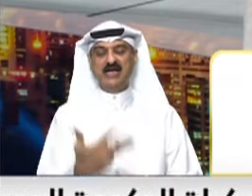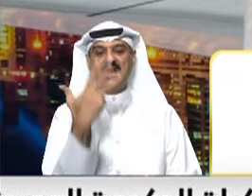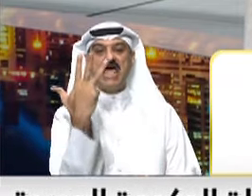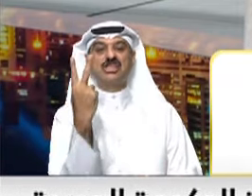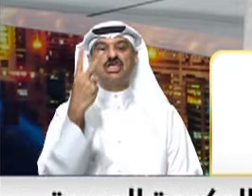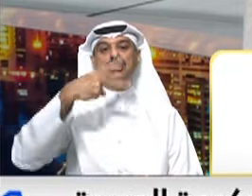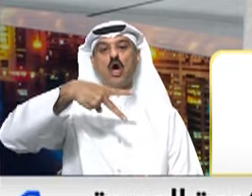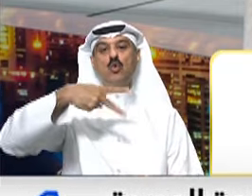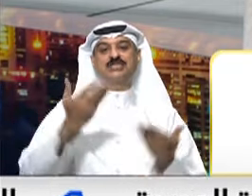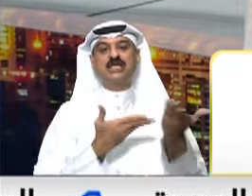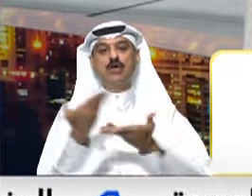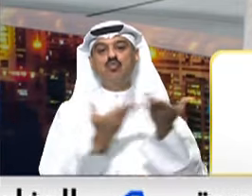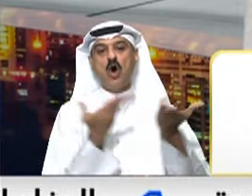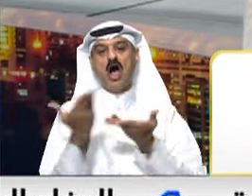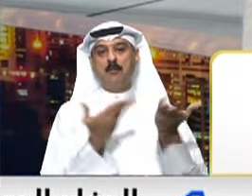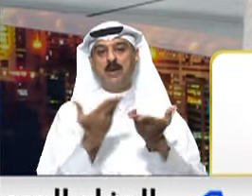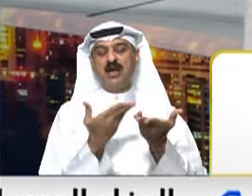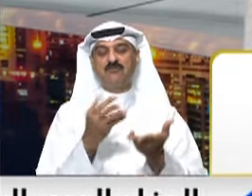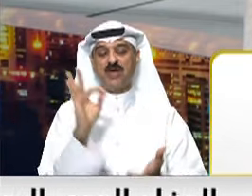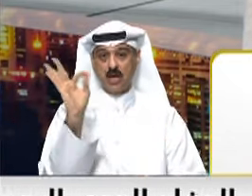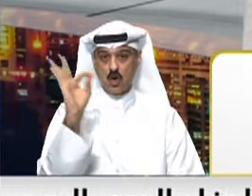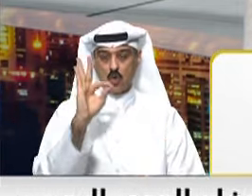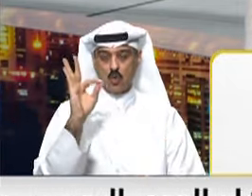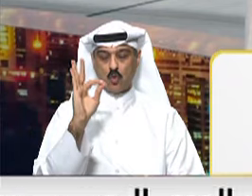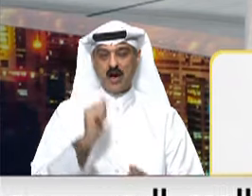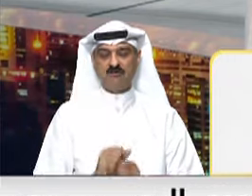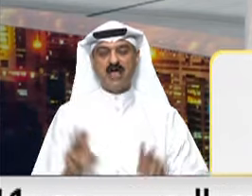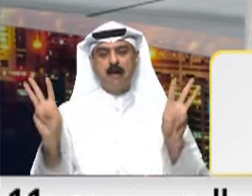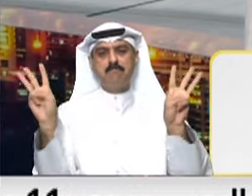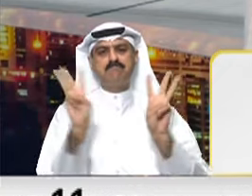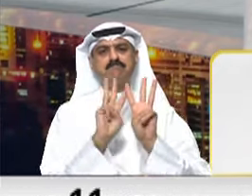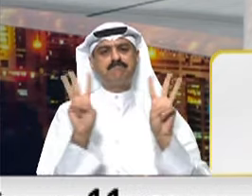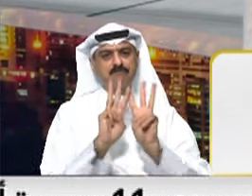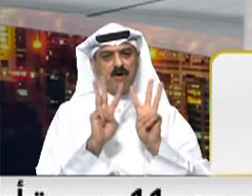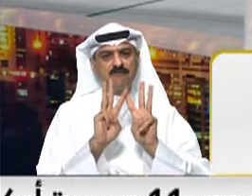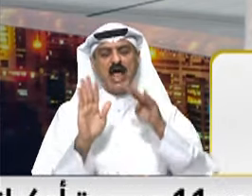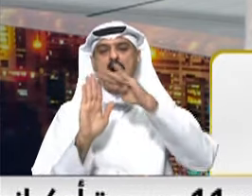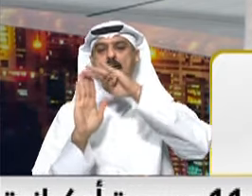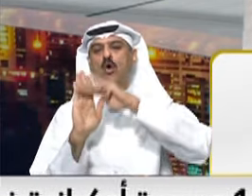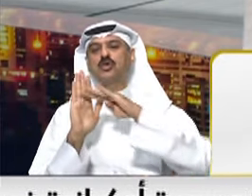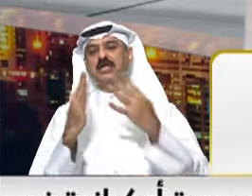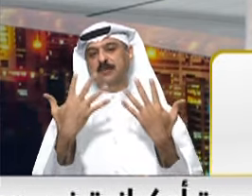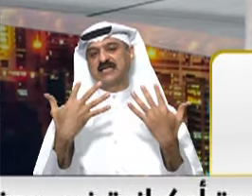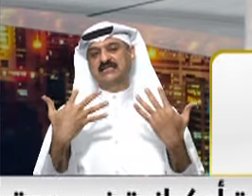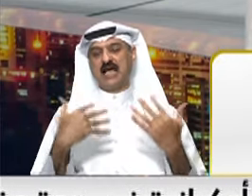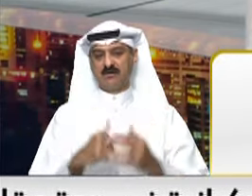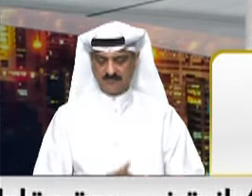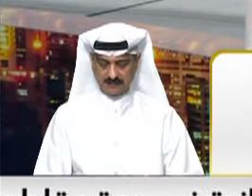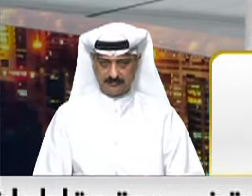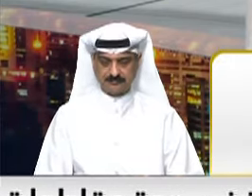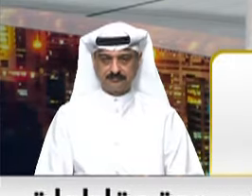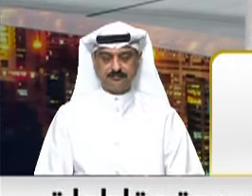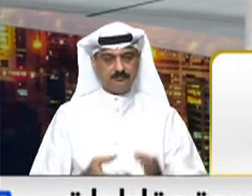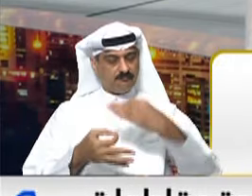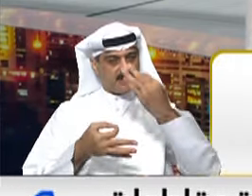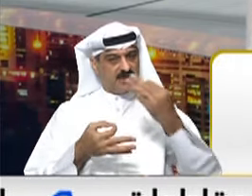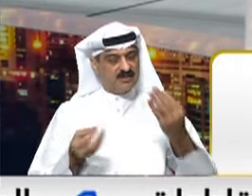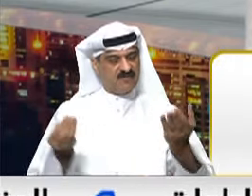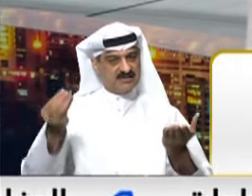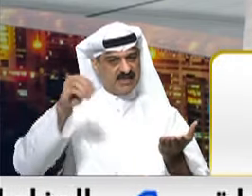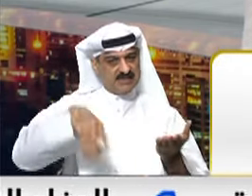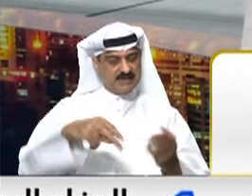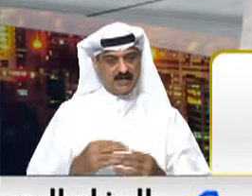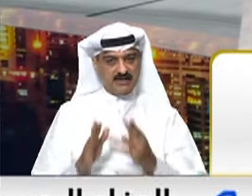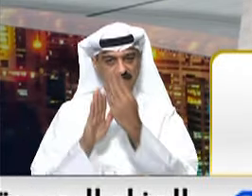خدمة عبر الموقع الإلكتروني للمؤسسة أو تطبيق سهل الحكومي. لمزيد من التفاصيل